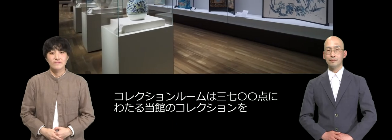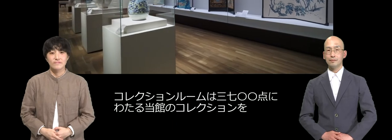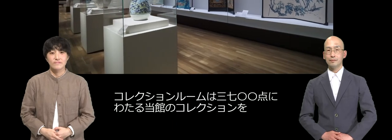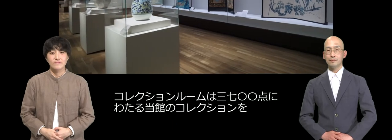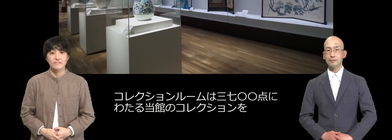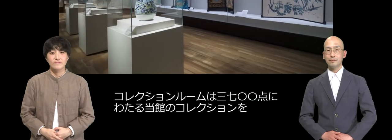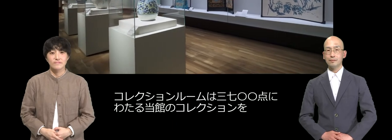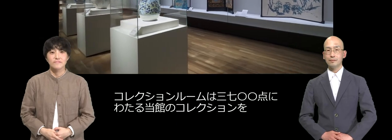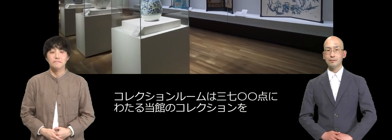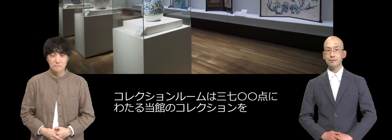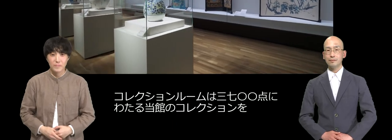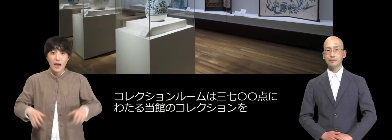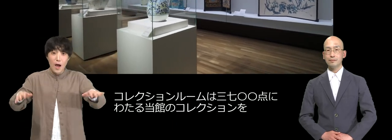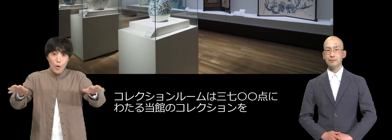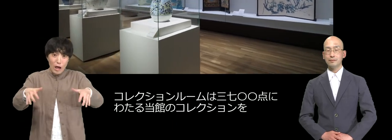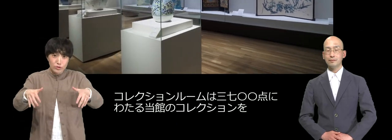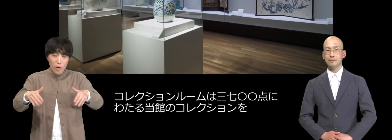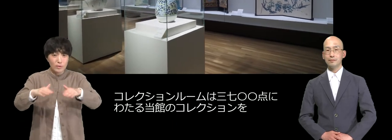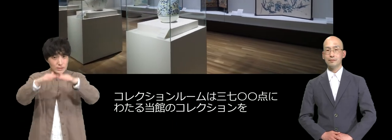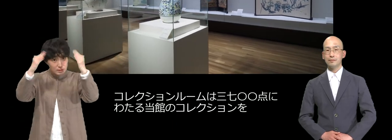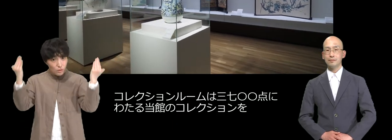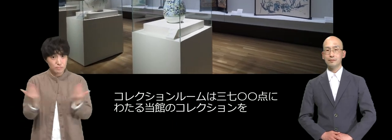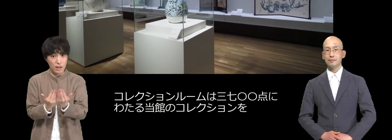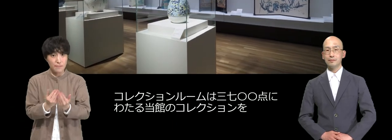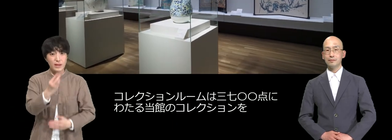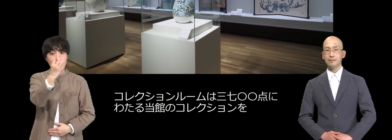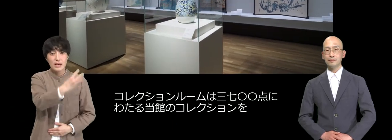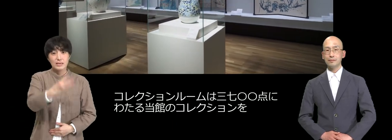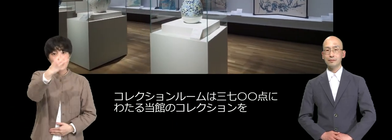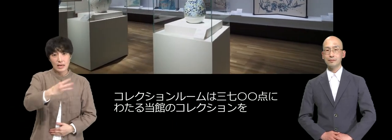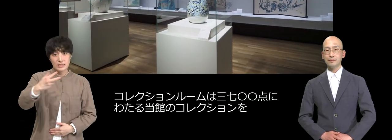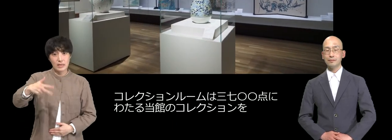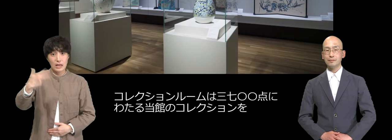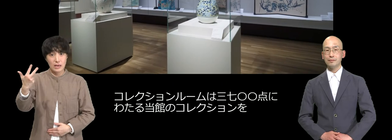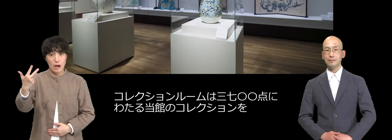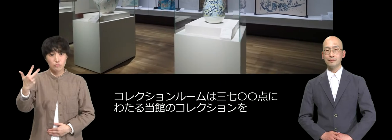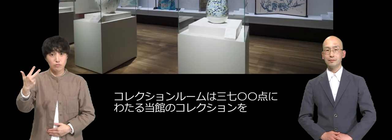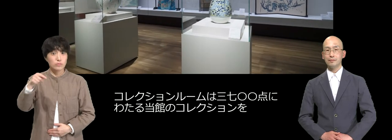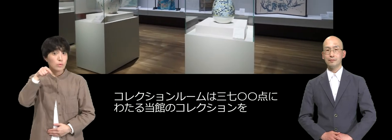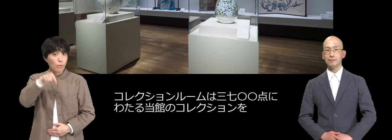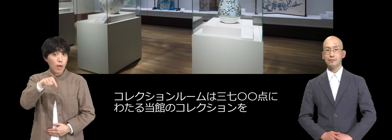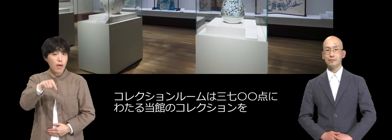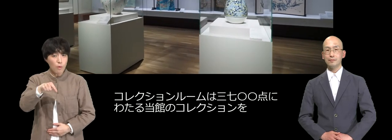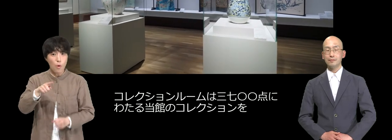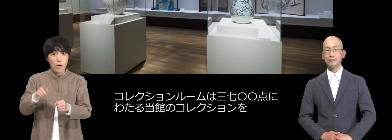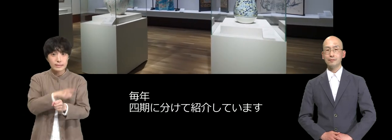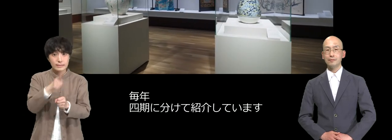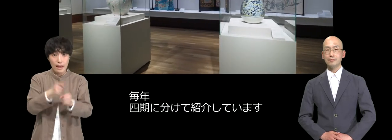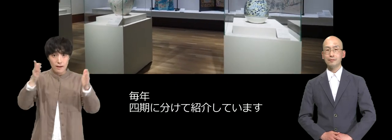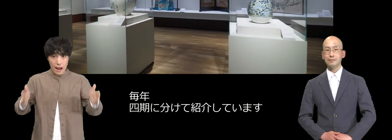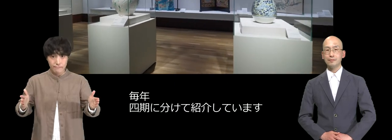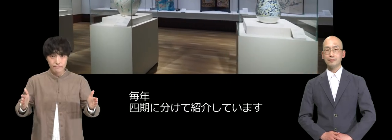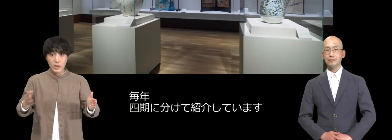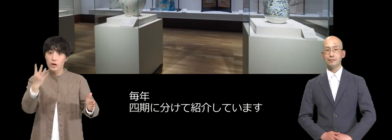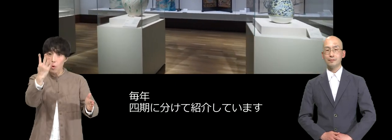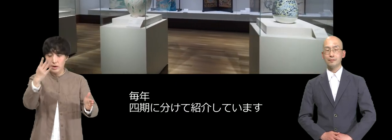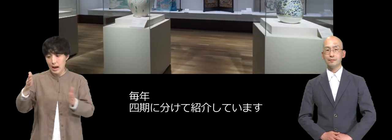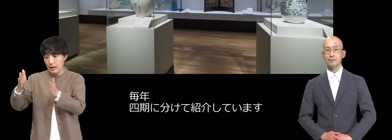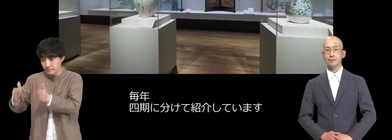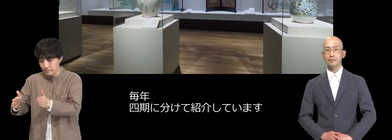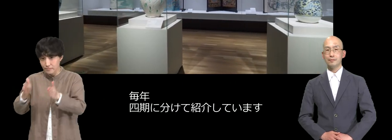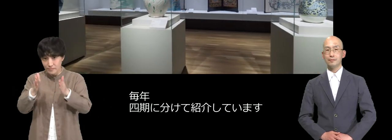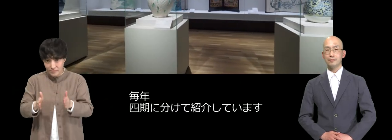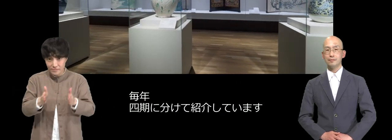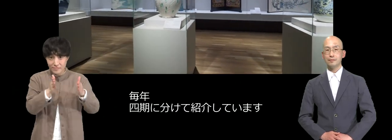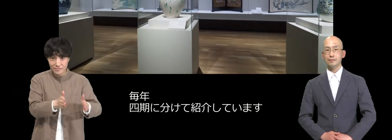コレクションルームは3700店にわたる当館のコレクションを毎年4期に分け